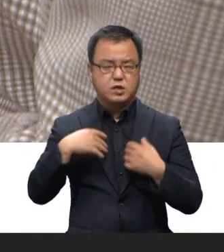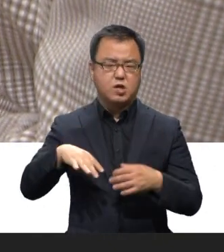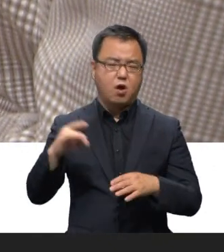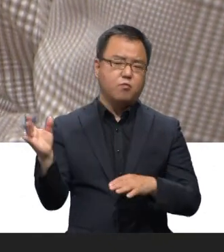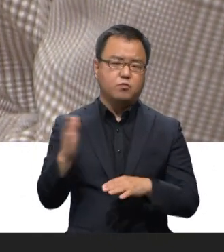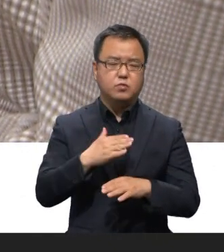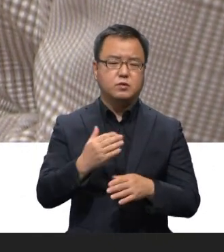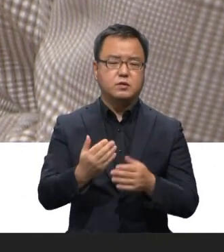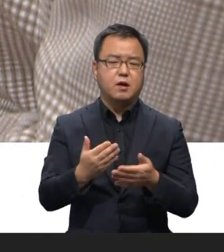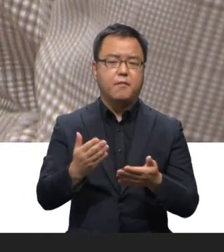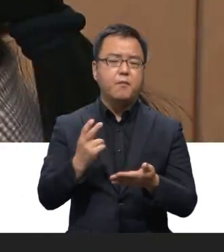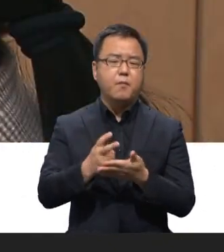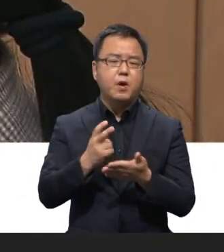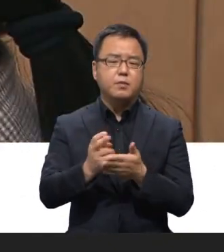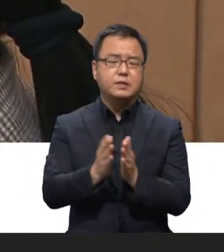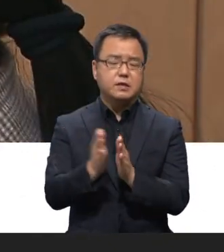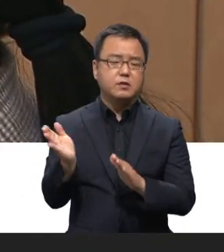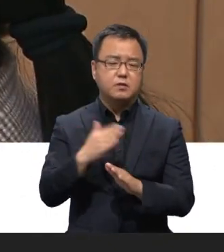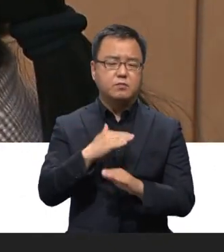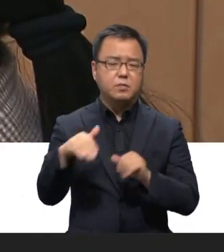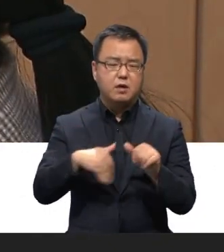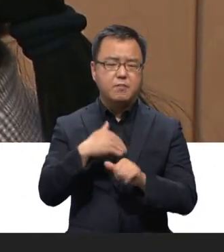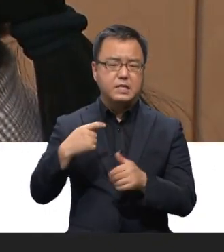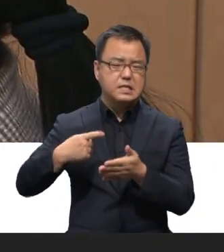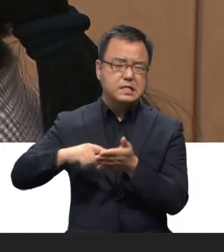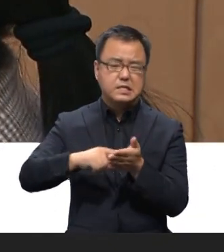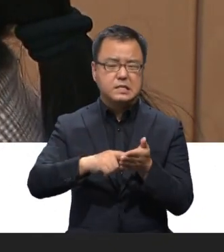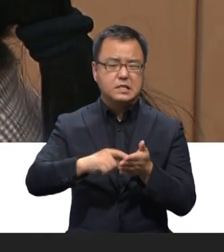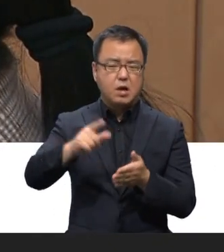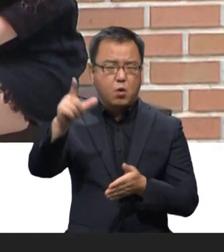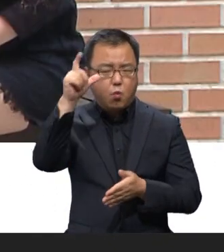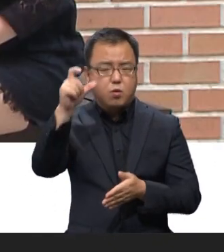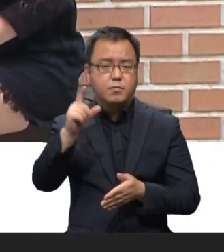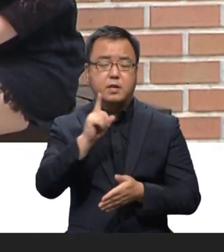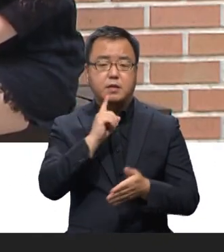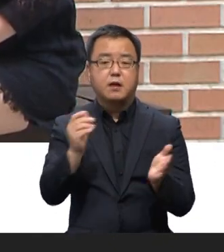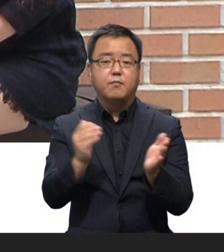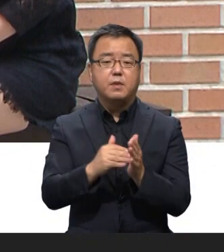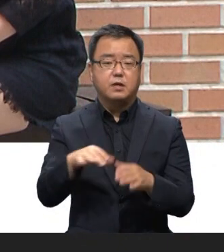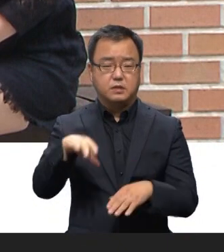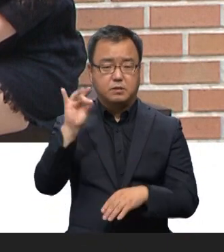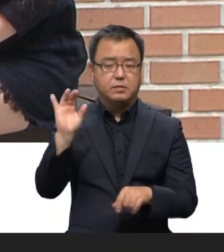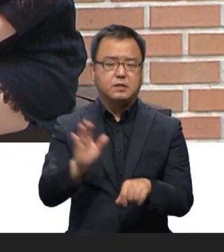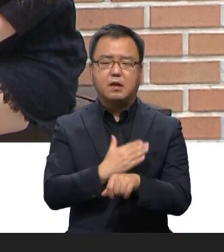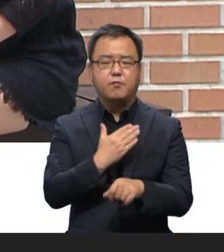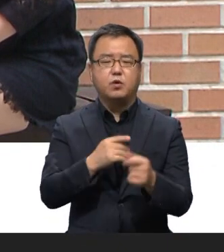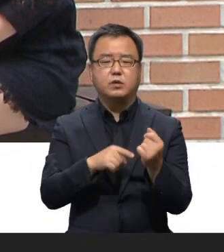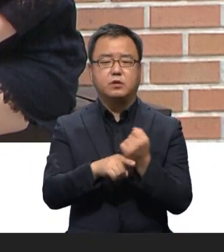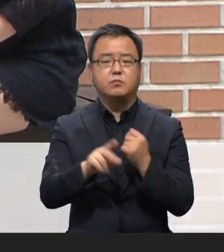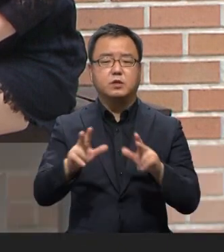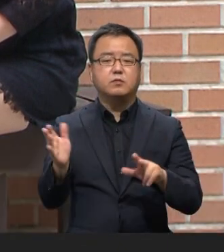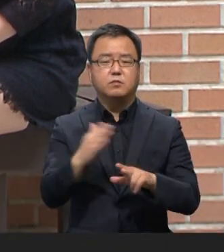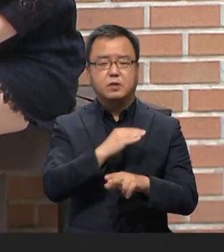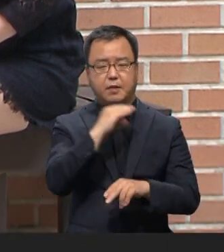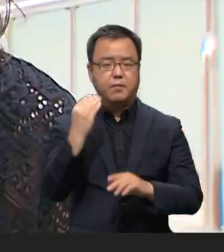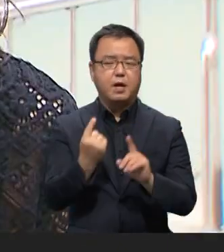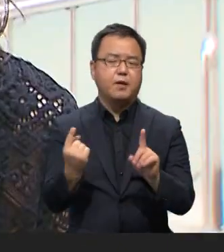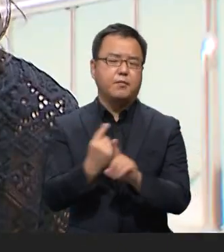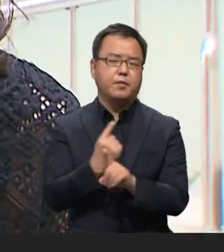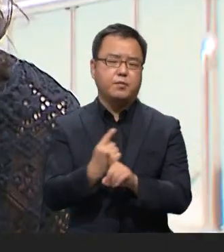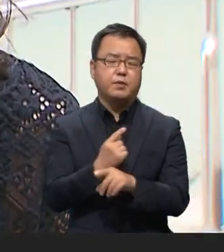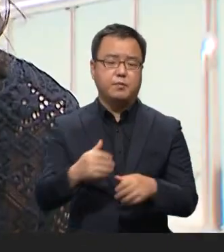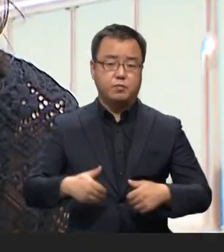식으로 돌봄 교실을 도입했다 고 지적합니다 첫 단추를 잘못 끼운 만큼 이제라도 바로잡아야 한다는 겁니다